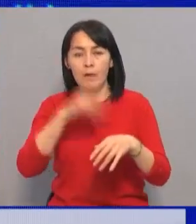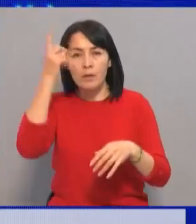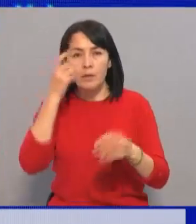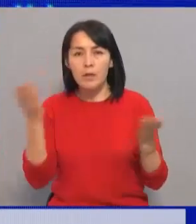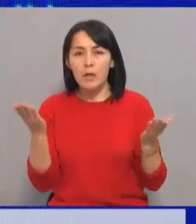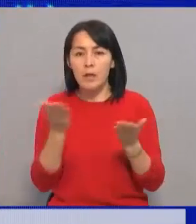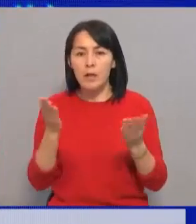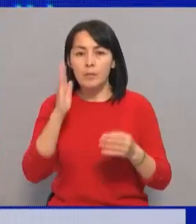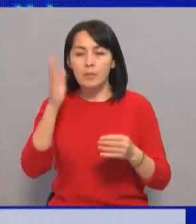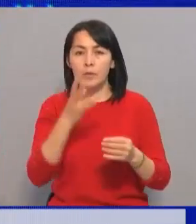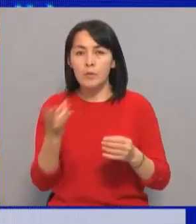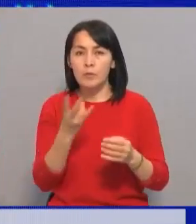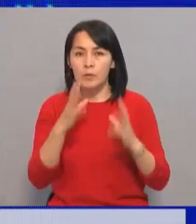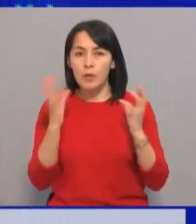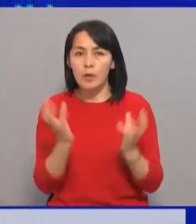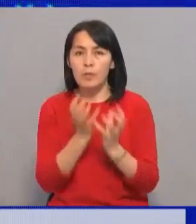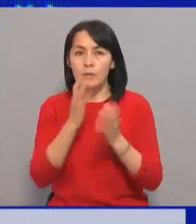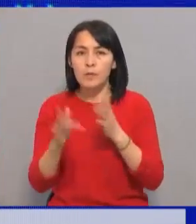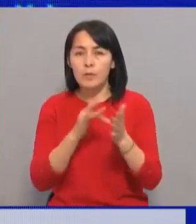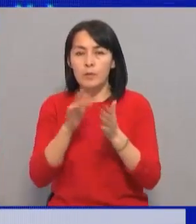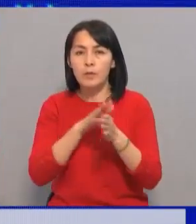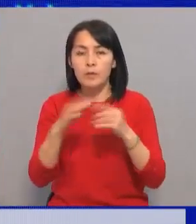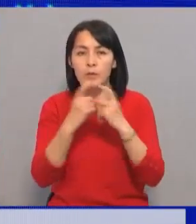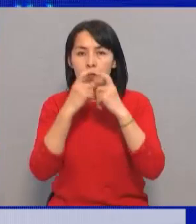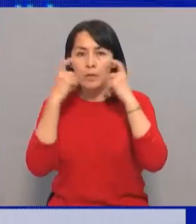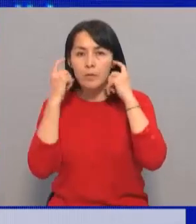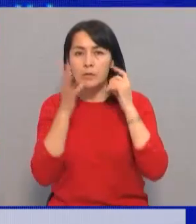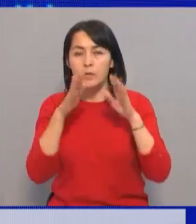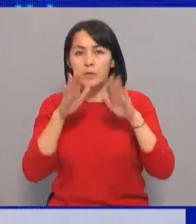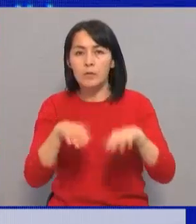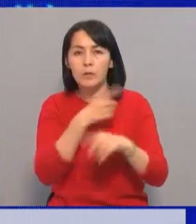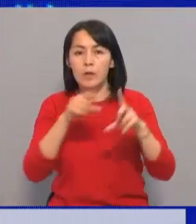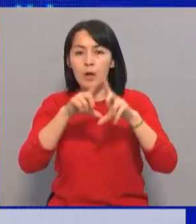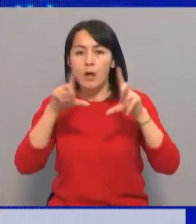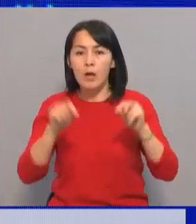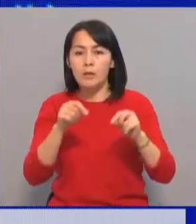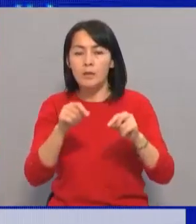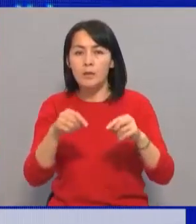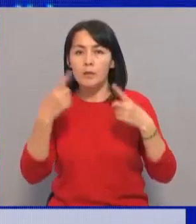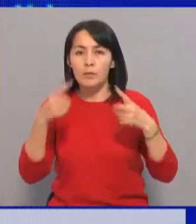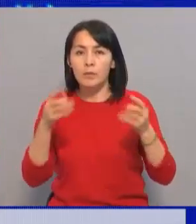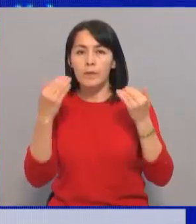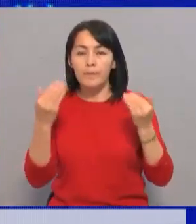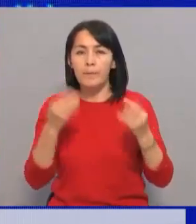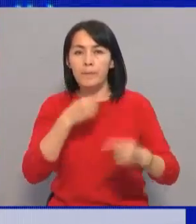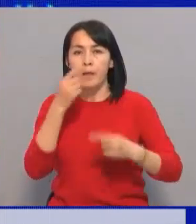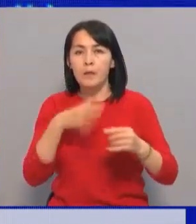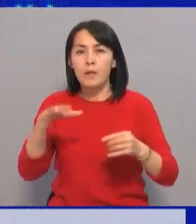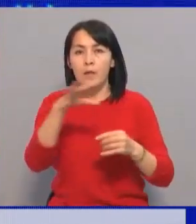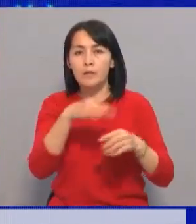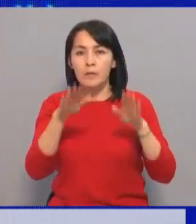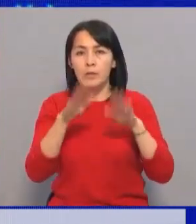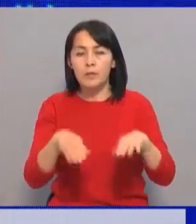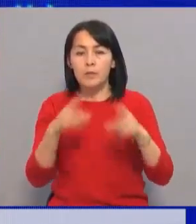как быть, но нужно себя беречь. В городе введены масочный режим только в больницах и медучреждениях. Советуем в общественных